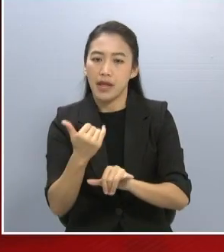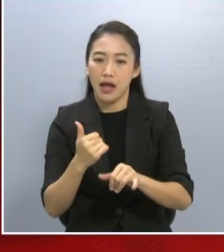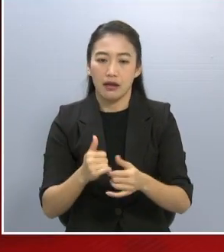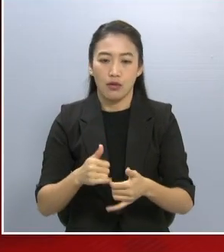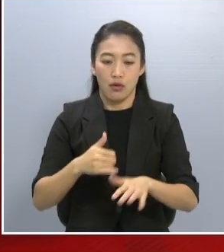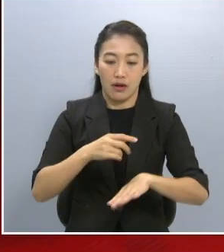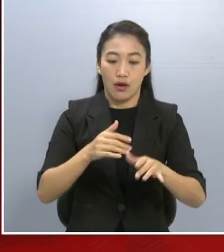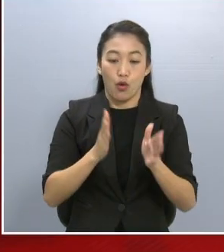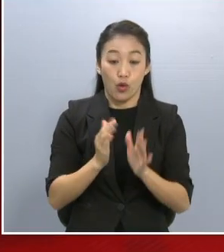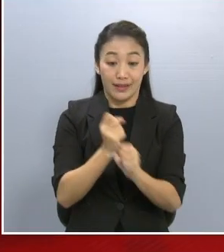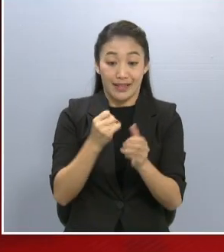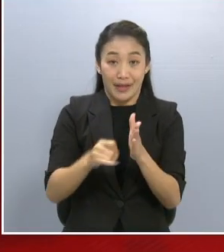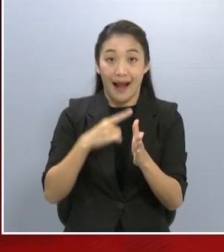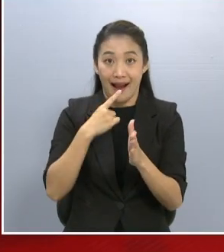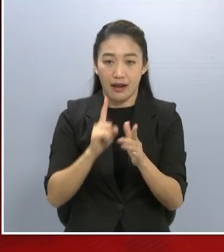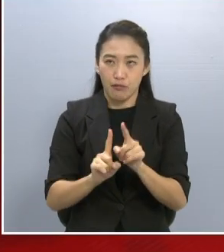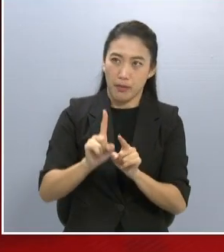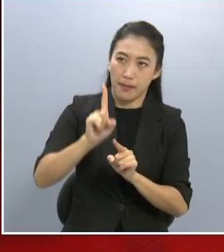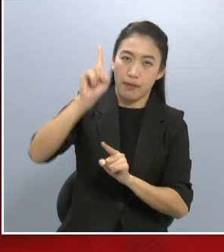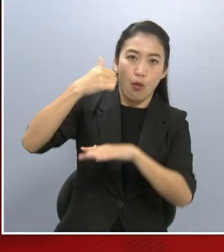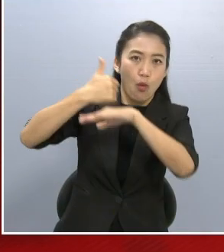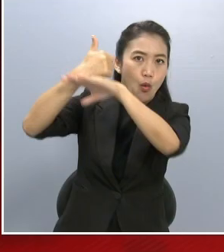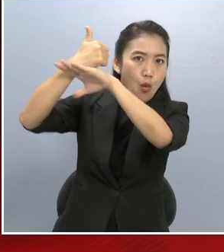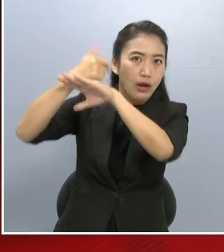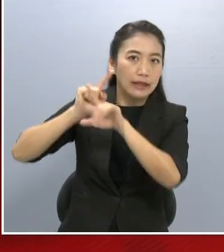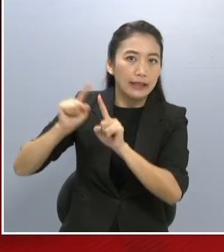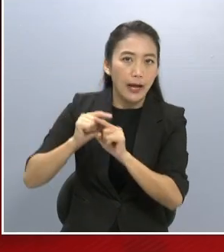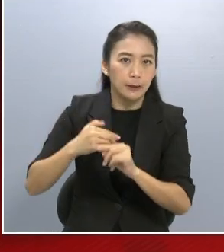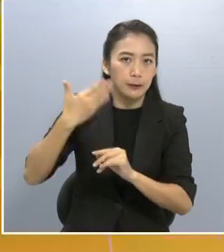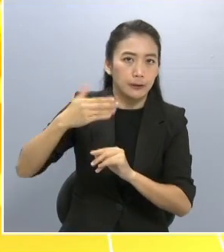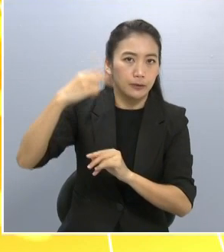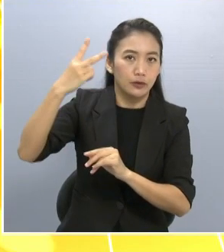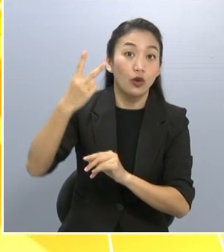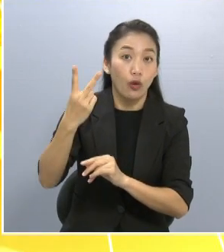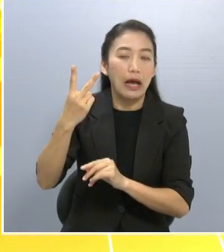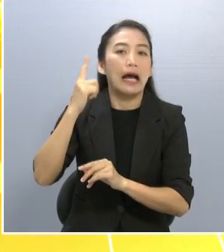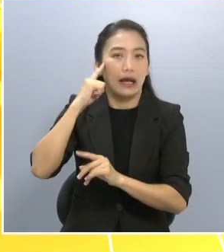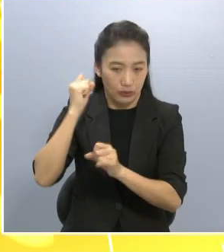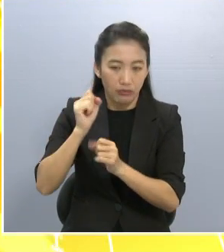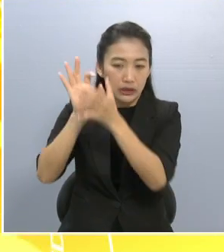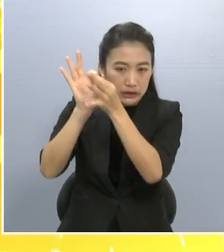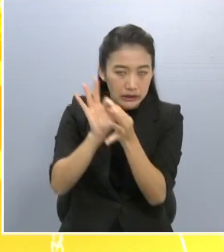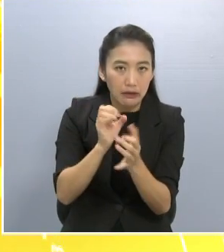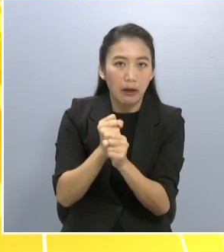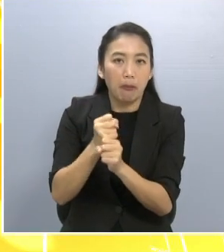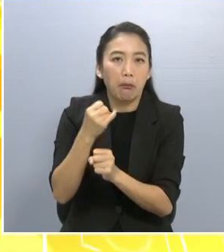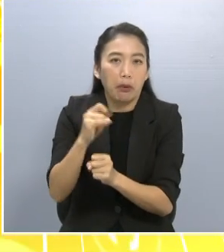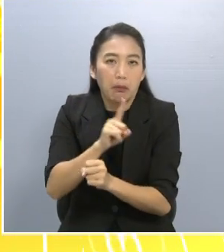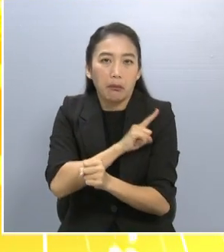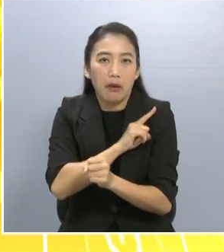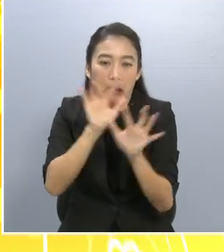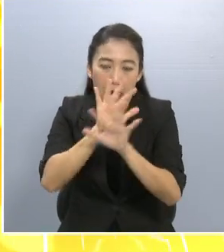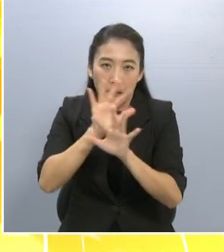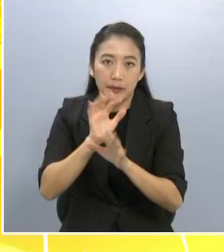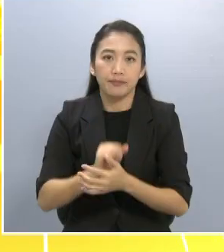เป็นเรื่องใหญ่ล่าสุดนี้ก็มีคำสั่งแล้วนะคะว่าให้ 3นายแรกที่โดนจับค่ะห้องสืบออกจากราชการไว้ก่อนเลยค่ะเดี๋ยวเราติดตามดู